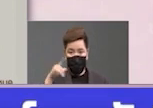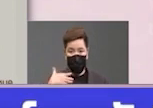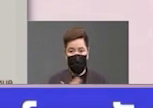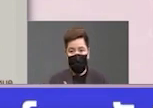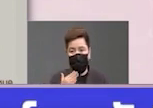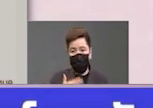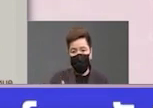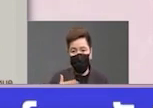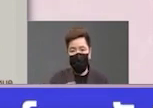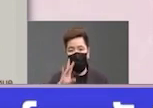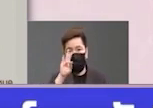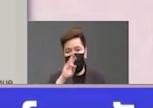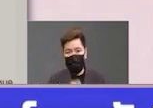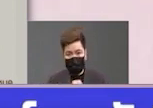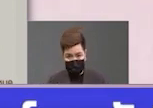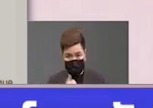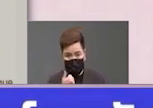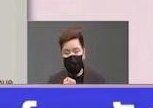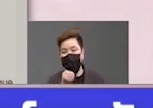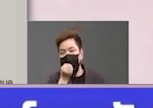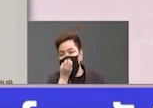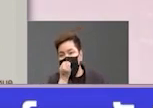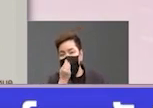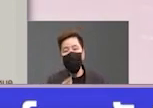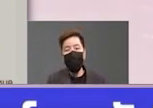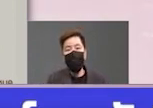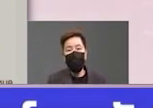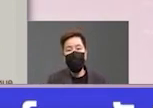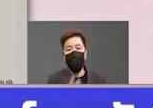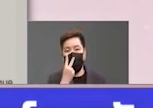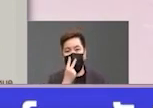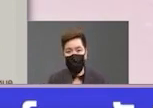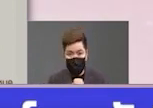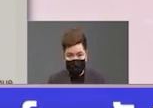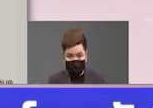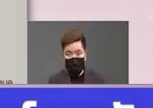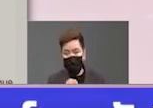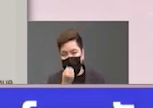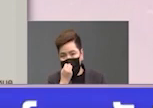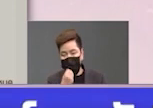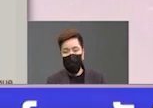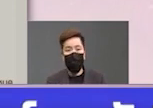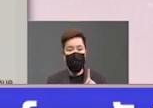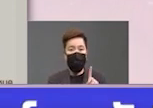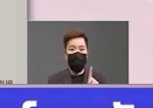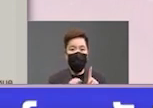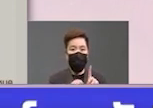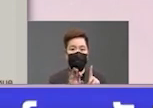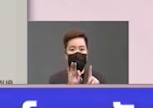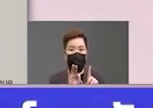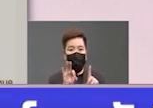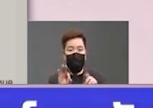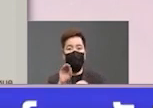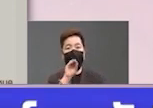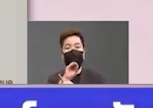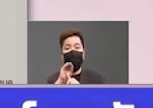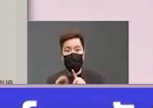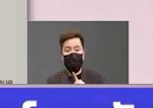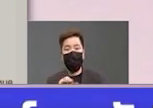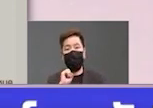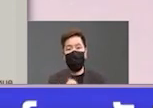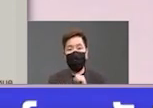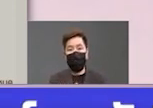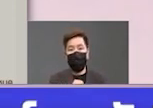กู้เนี่ยตามมติที่มีการปรับใหม่เนี่ยจะขยายจาก7 ปีไปเป็นที่10 ปีนะครับเพียงแต่วงเงินโครงการตรงนี้อาจ